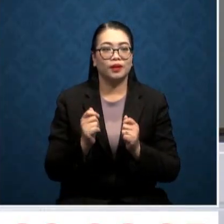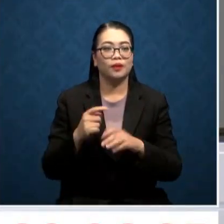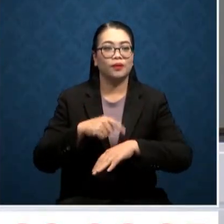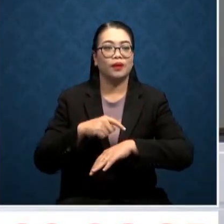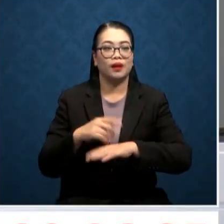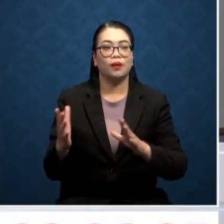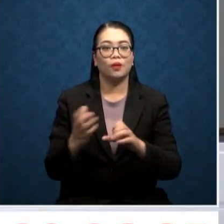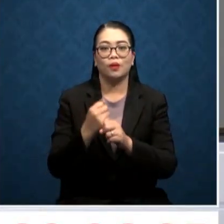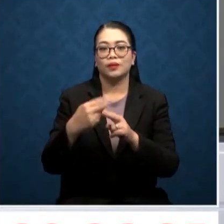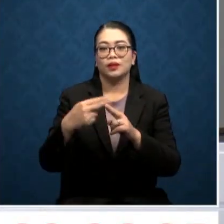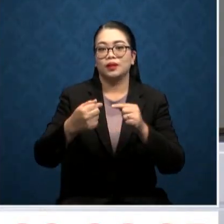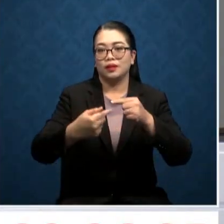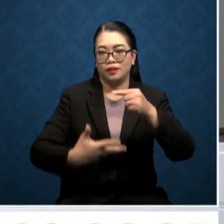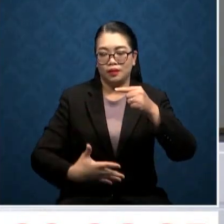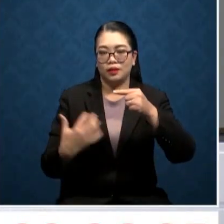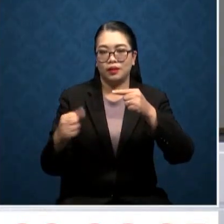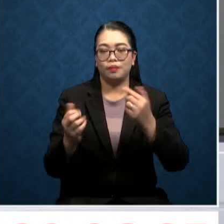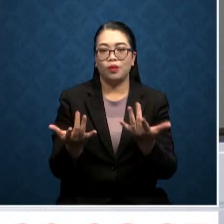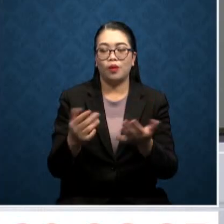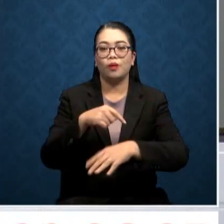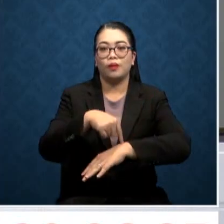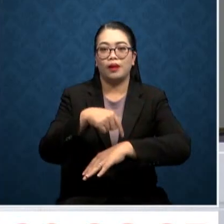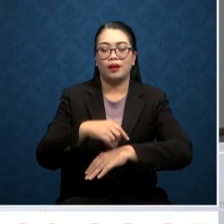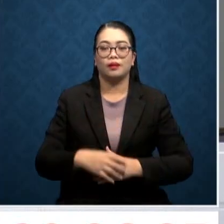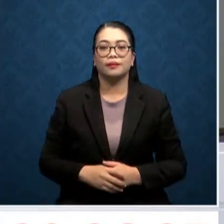รวบรวมรายชื่อนิดครับขอบคุณมากครับ